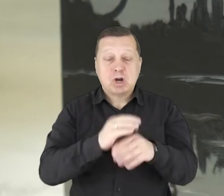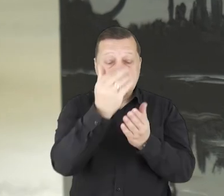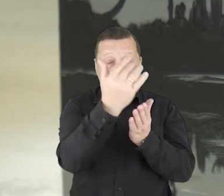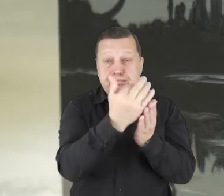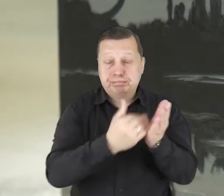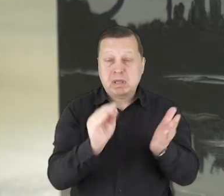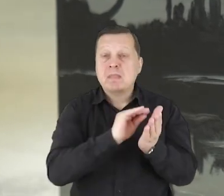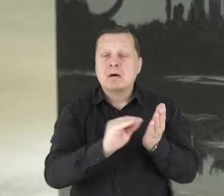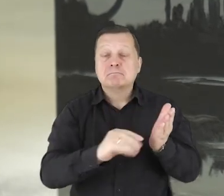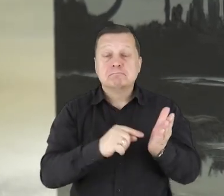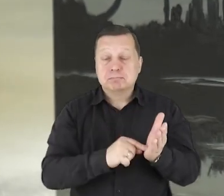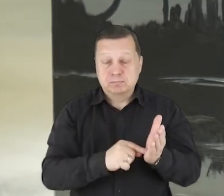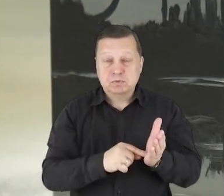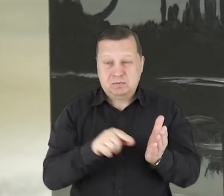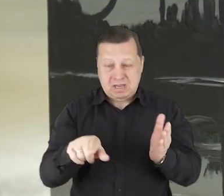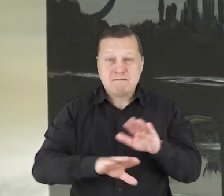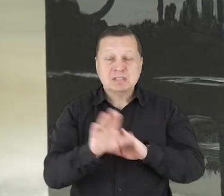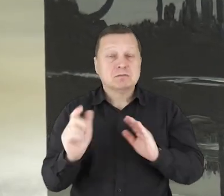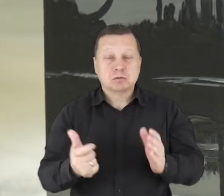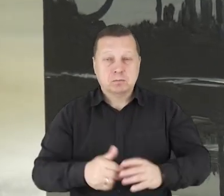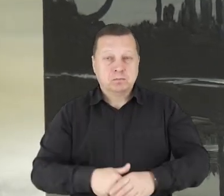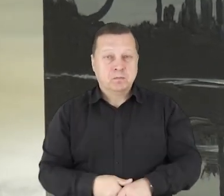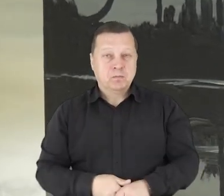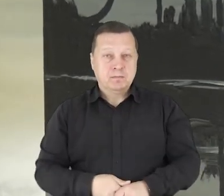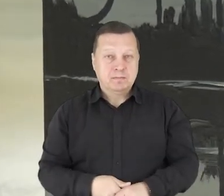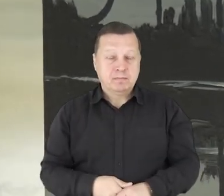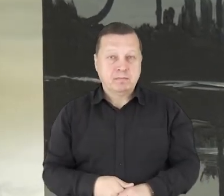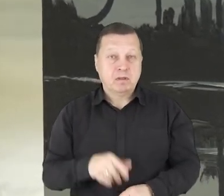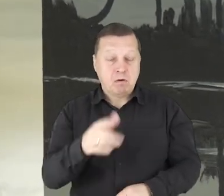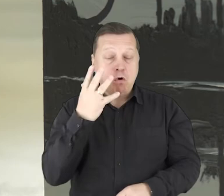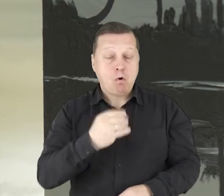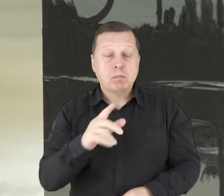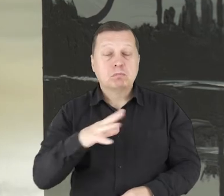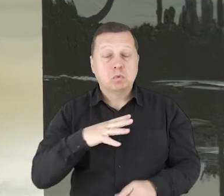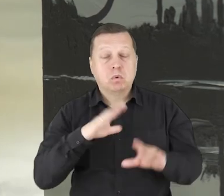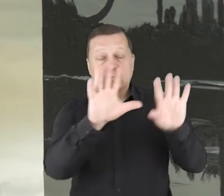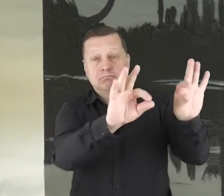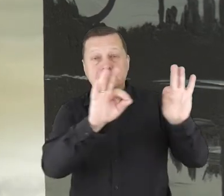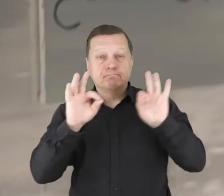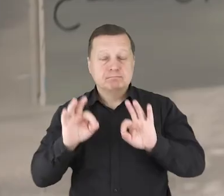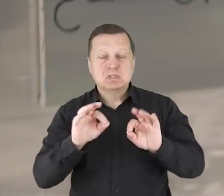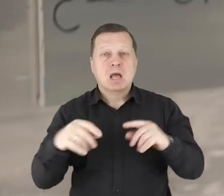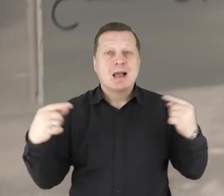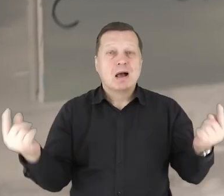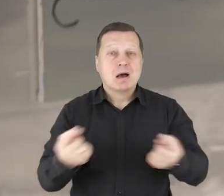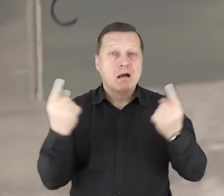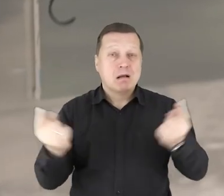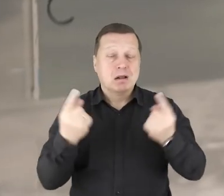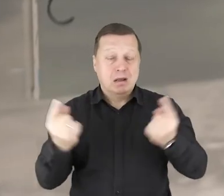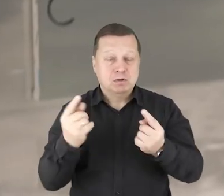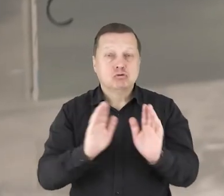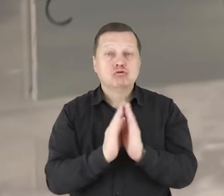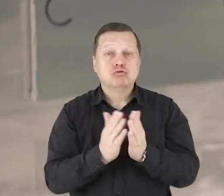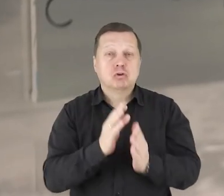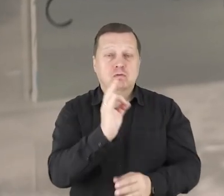wystawy napisał, że ten obraz został zainspirowany kampanią